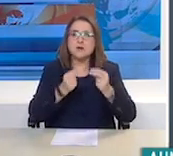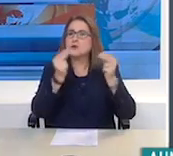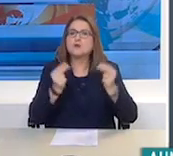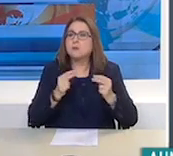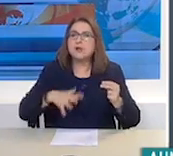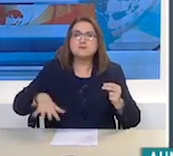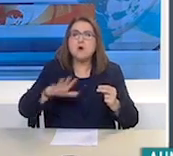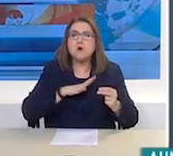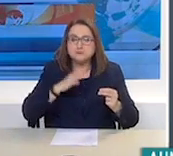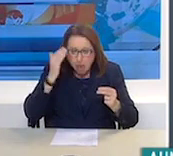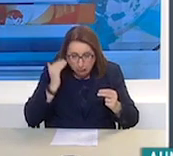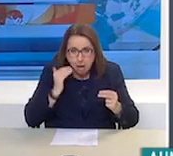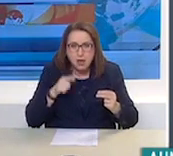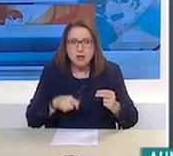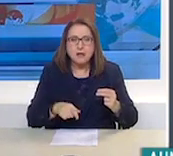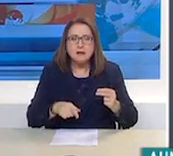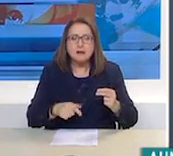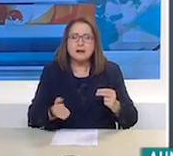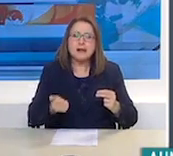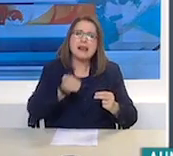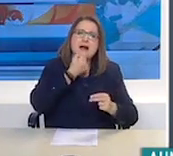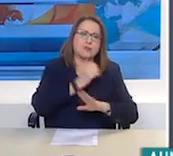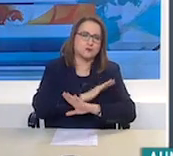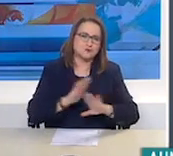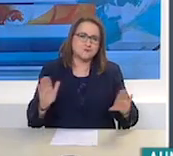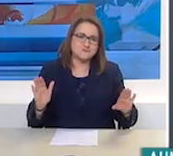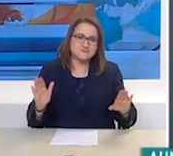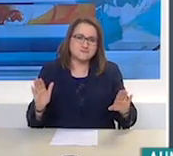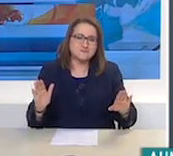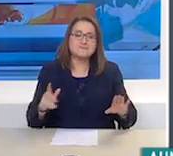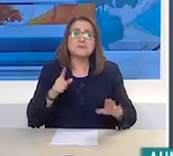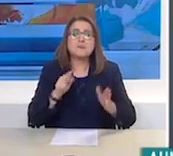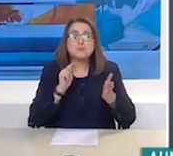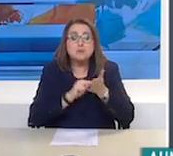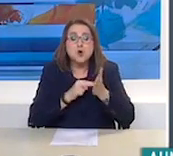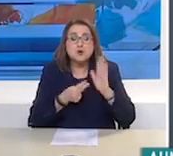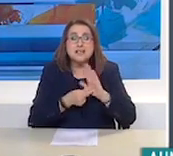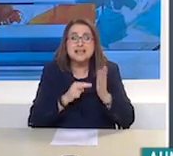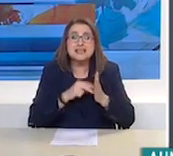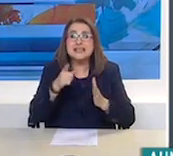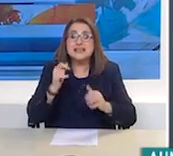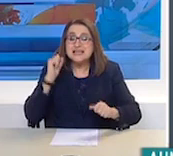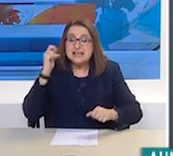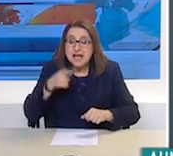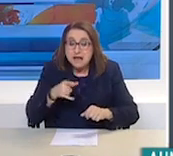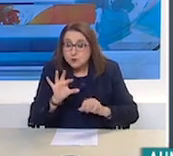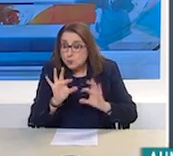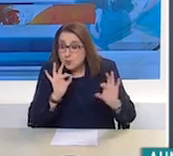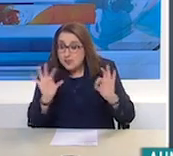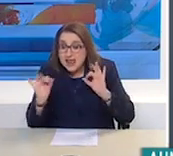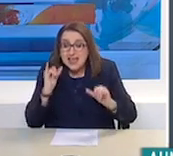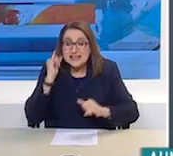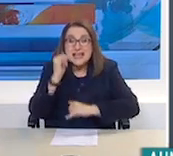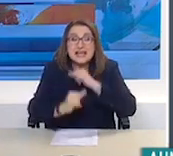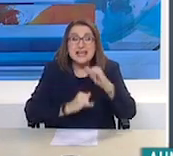αποτέλεσμα να συμπεραίνεται από τη μελέτη το προφανές βέβαια ότι πρέπει να είμαστε πολύ προσεκτικοί όσον αφορά την επιλογή των πηγών ενημέρωσής